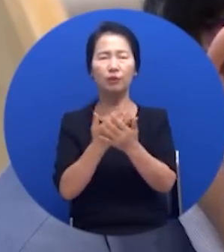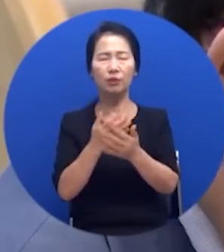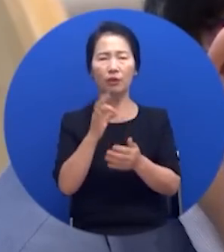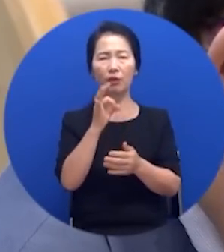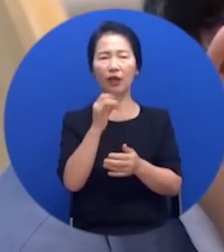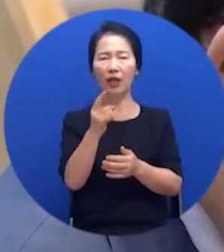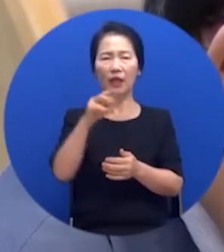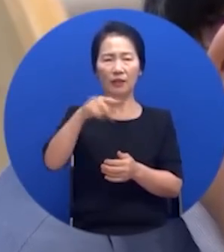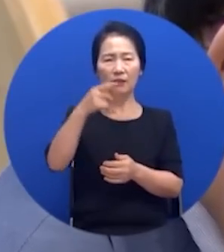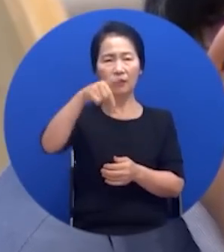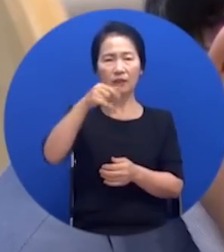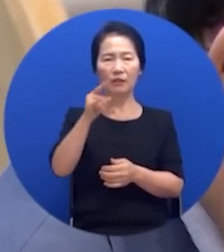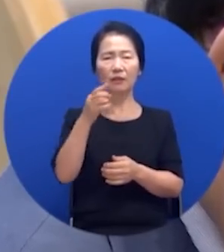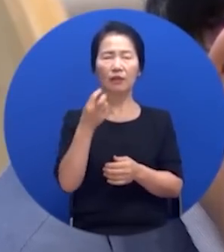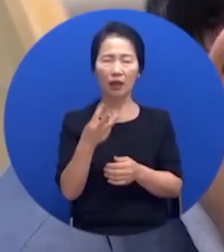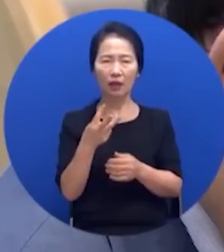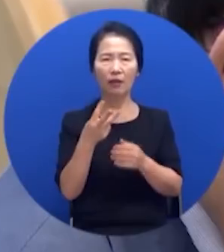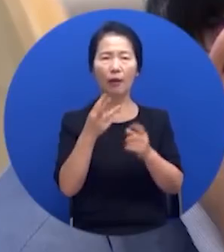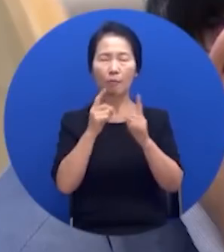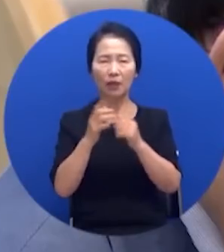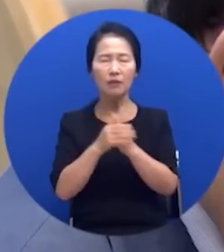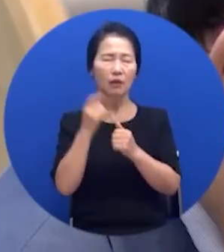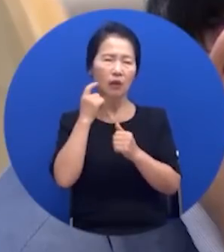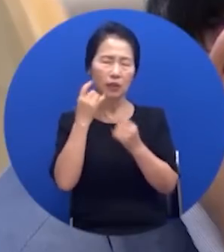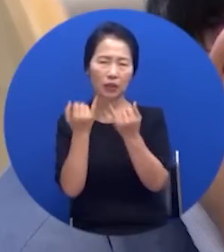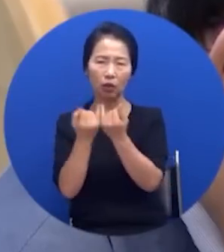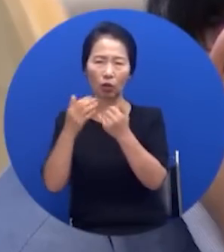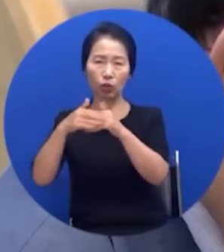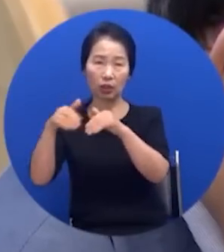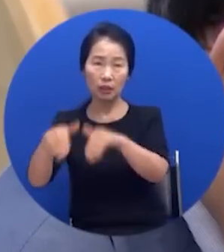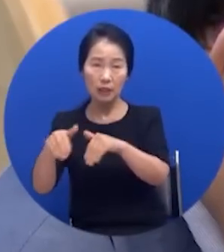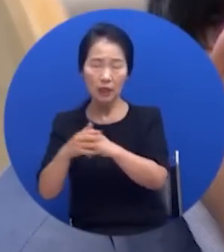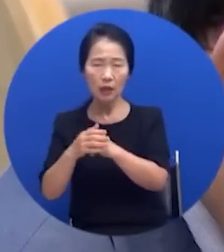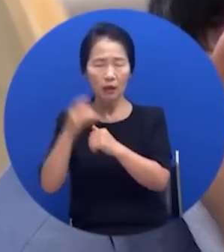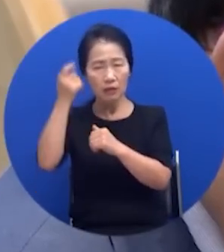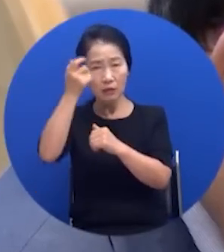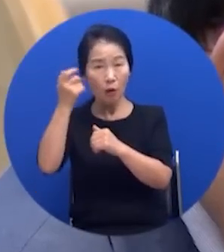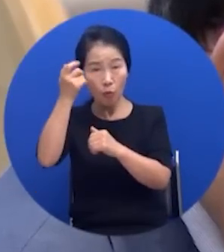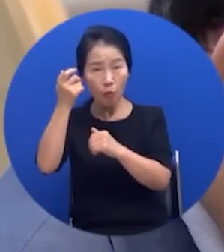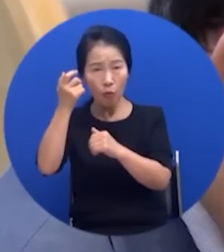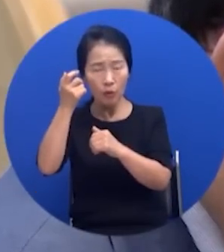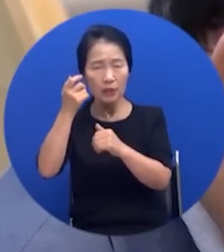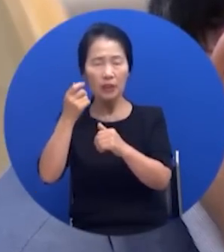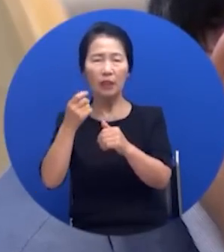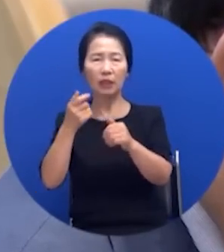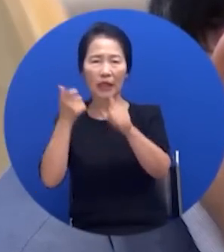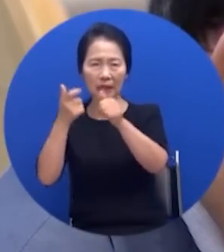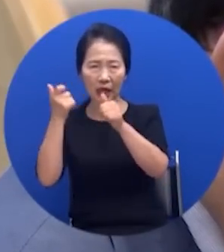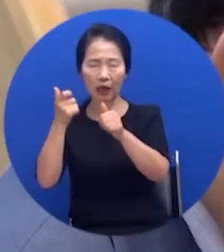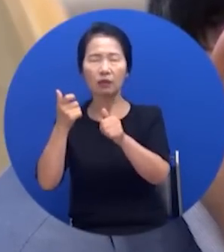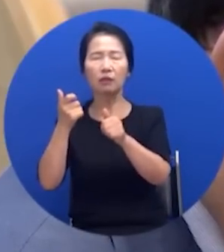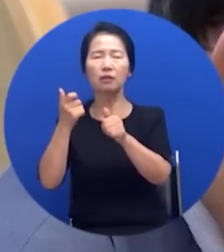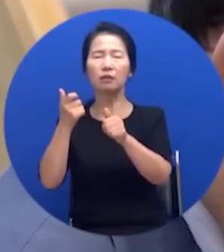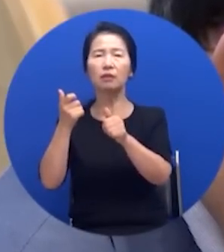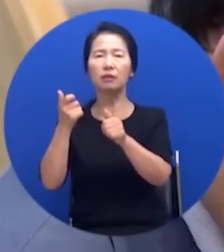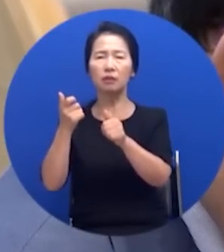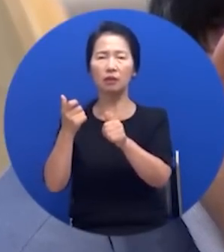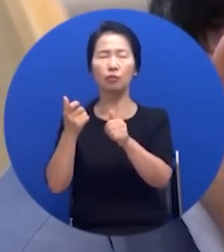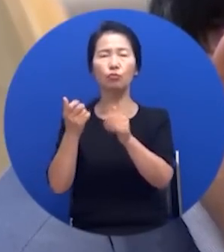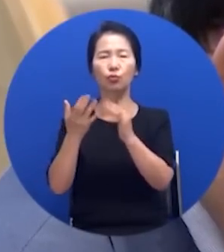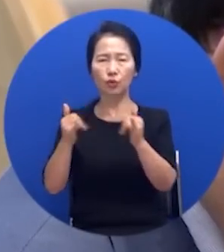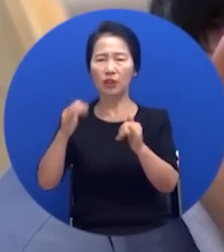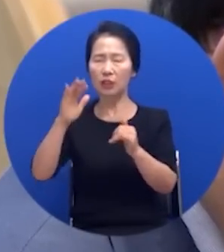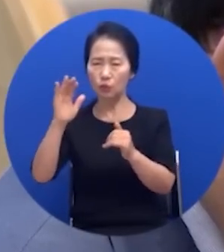말씀에 거짓 여선지자가 영혼의 사냥꾼이 되어 자기만 살려고 한다고